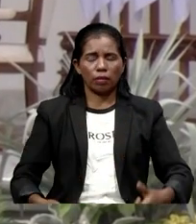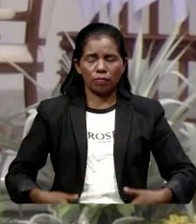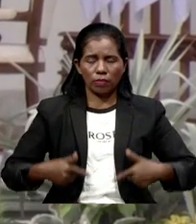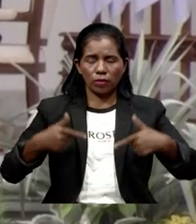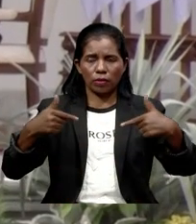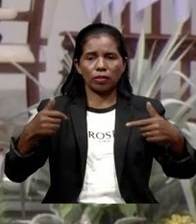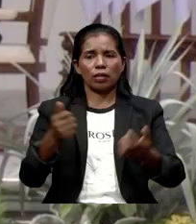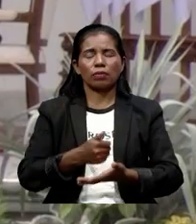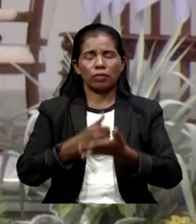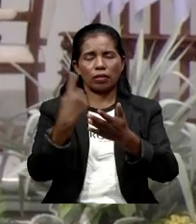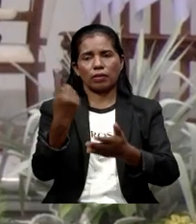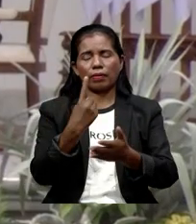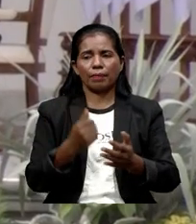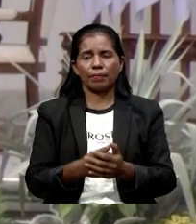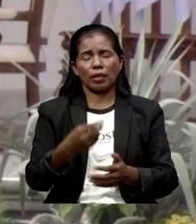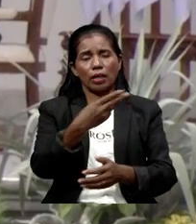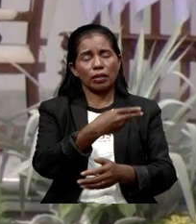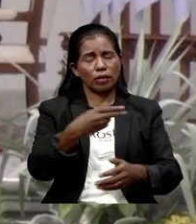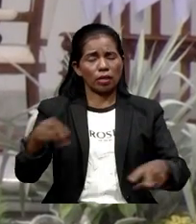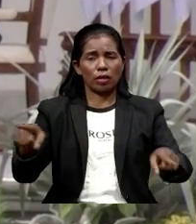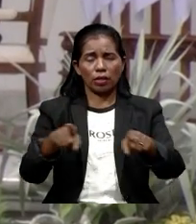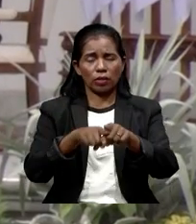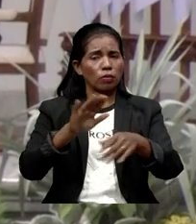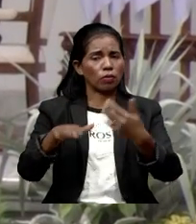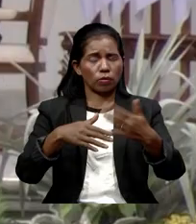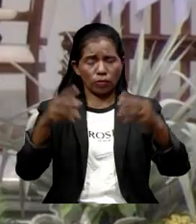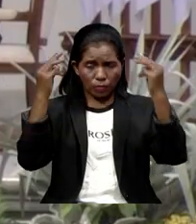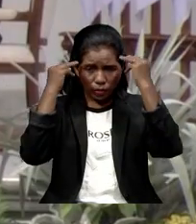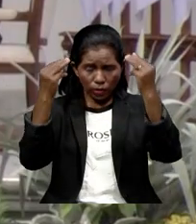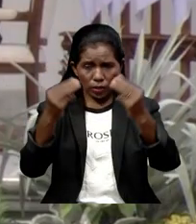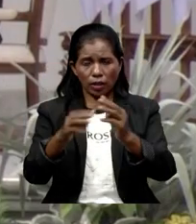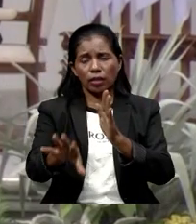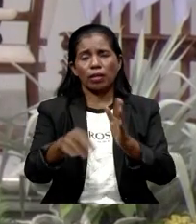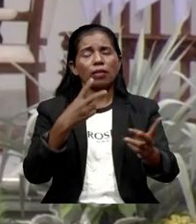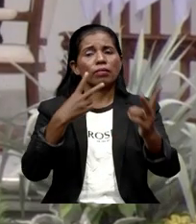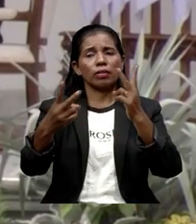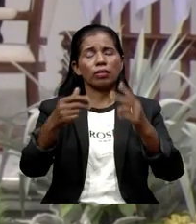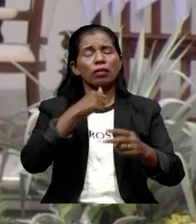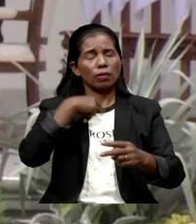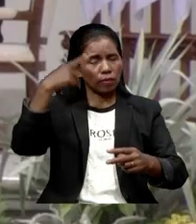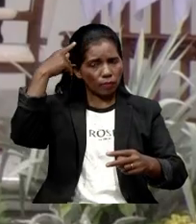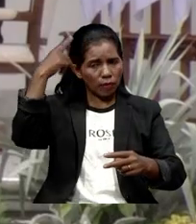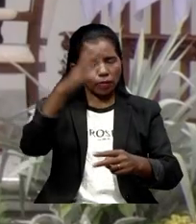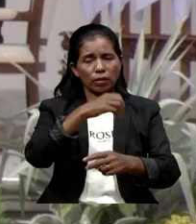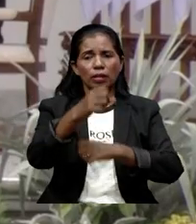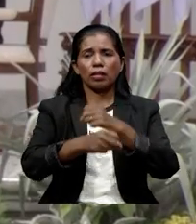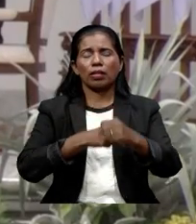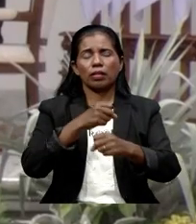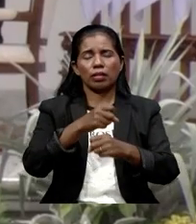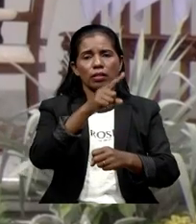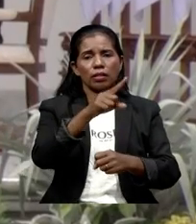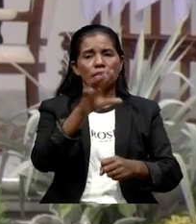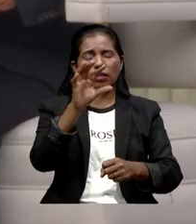berdampingan. Indonesia nessa nação nebe maioria muçulmana retangou na visita russi Papa Paulo VI e atina rinhu idato